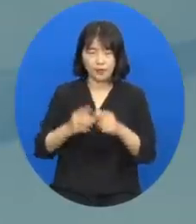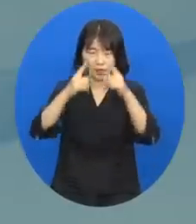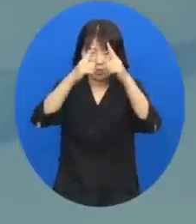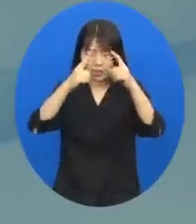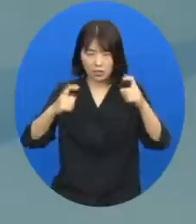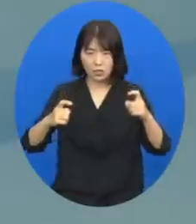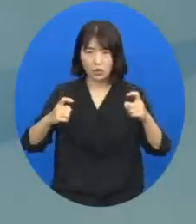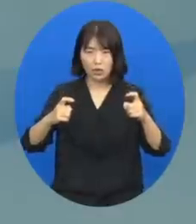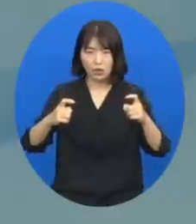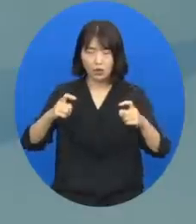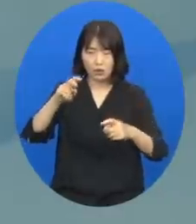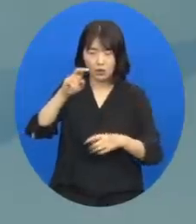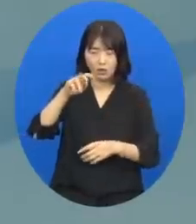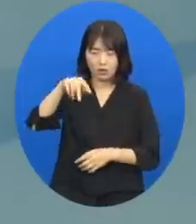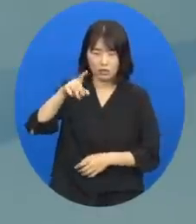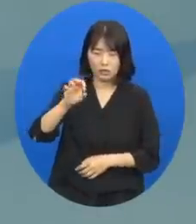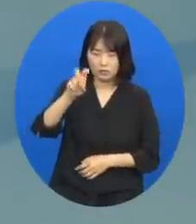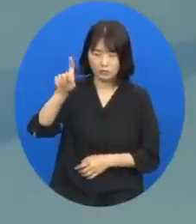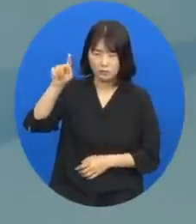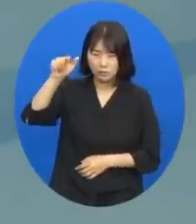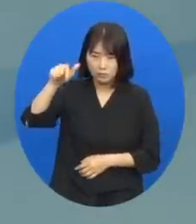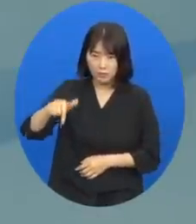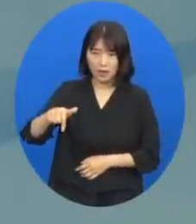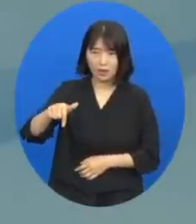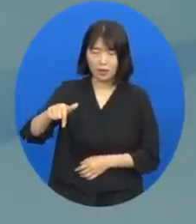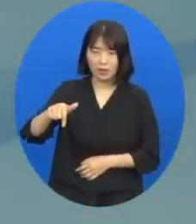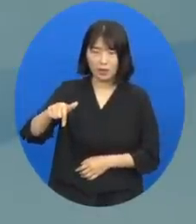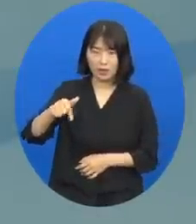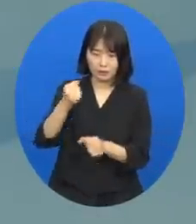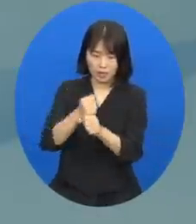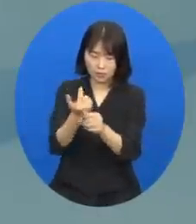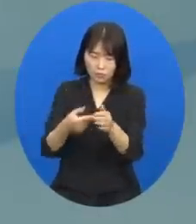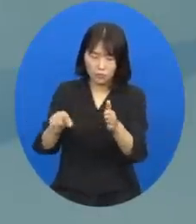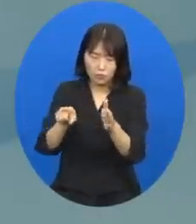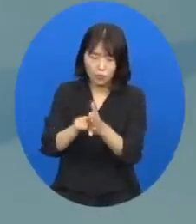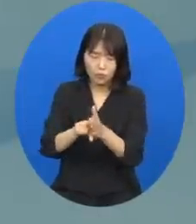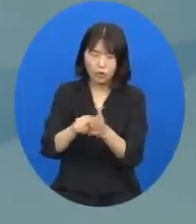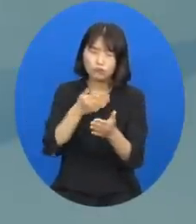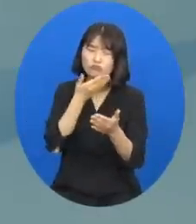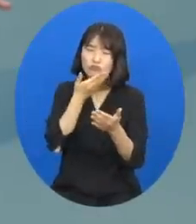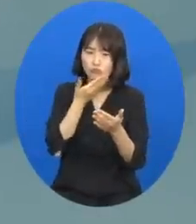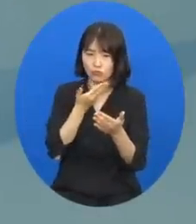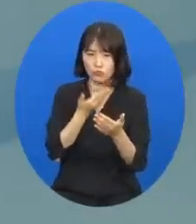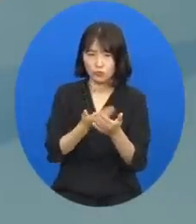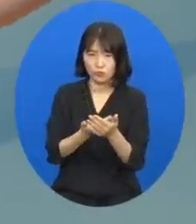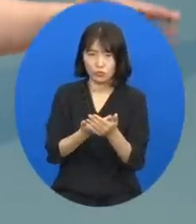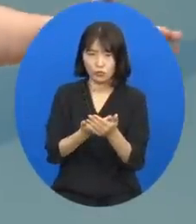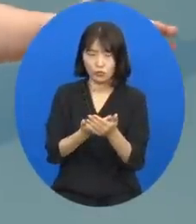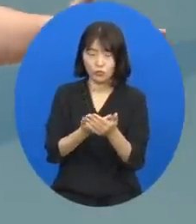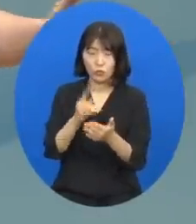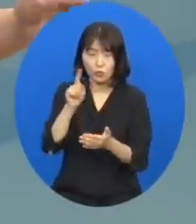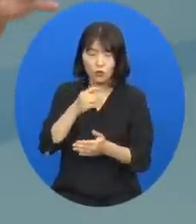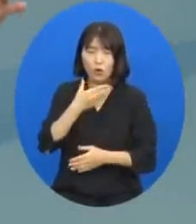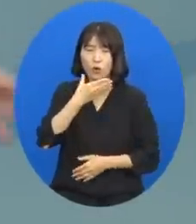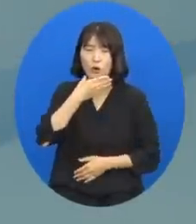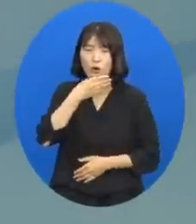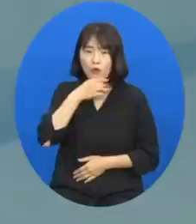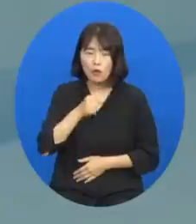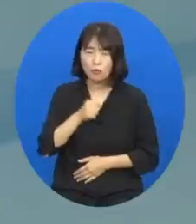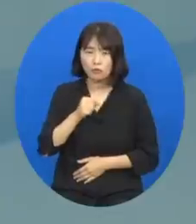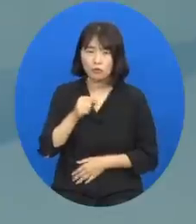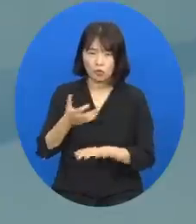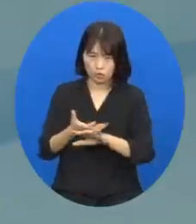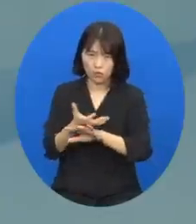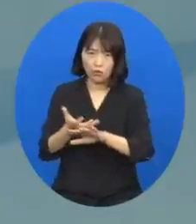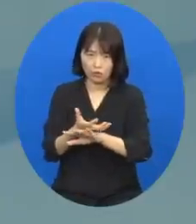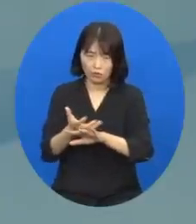있을까요 선 막을 덮을 때 여러 겹으로 덮는데 두번째 덮는 선망을 덮는 것이 염 서 털이 입니다 영적인 의